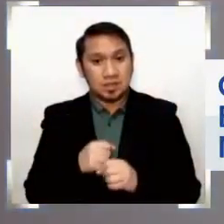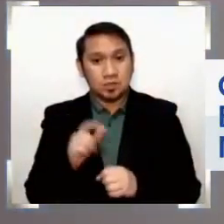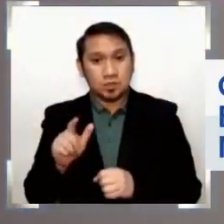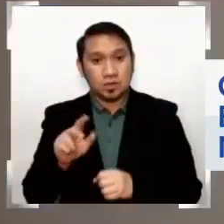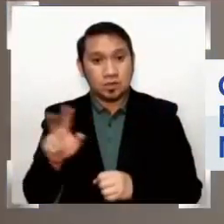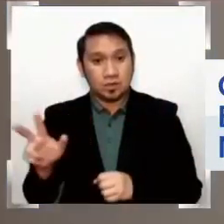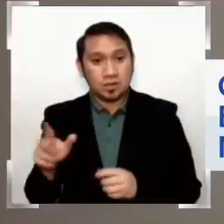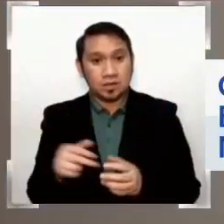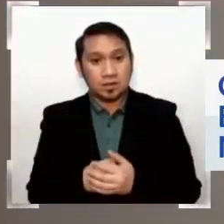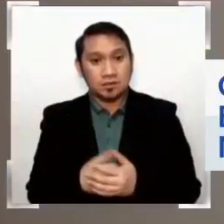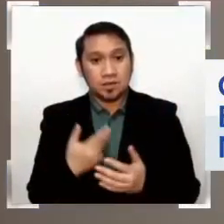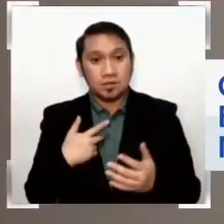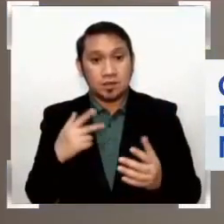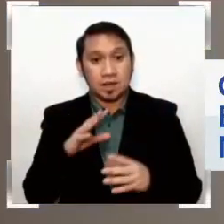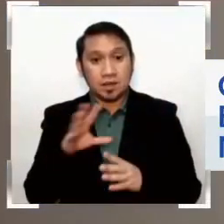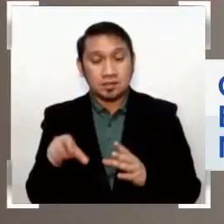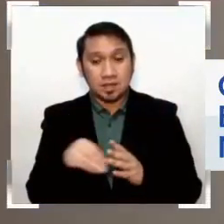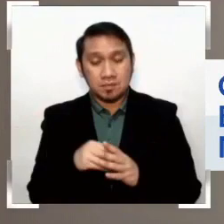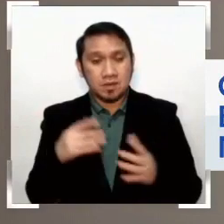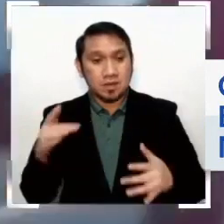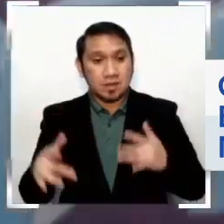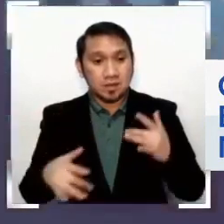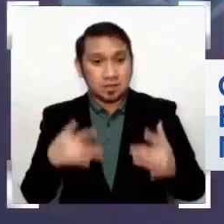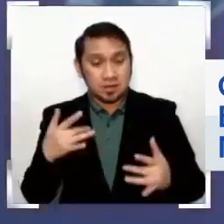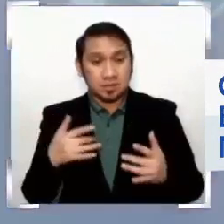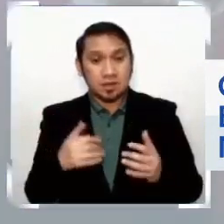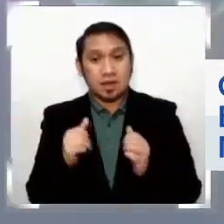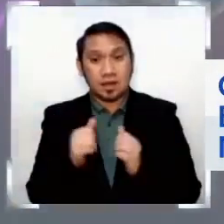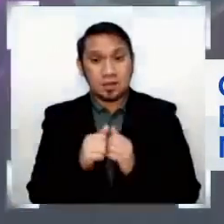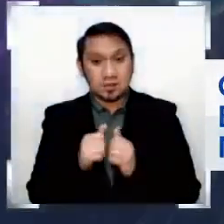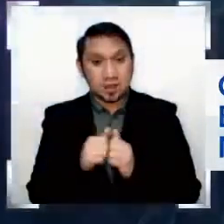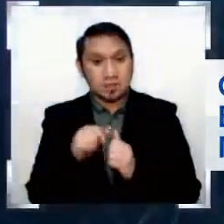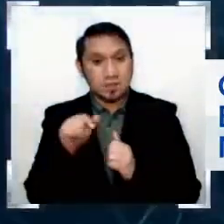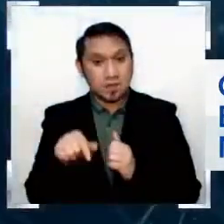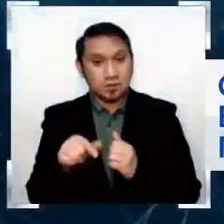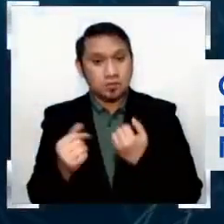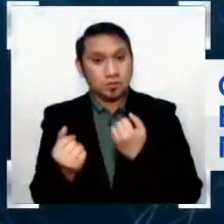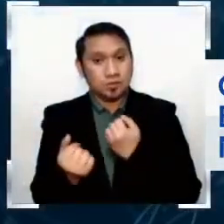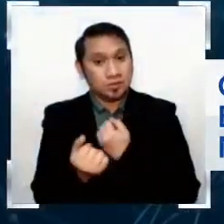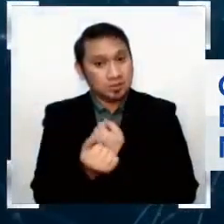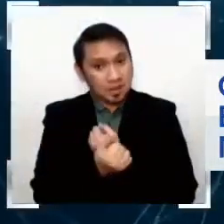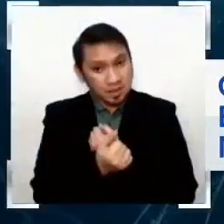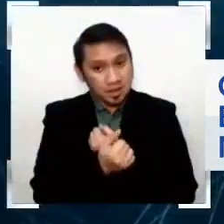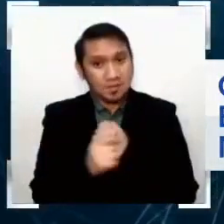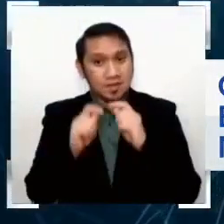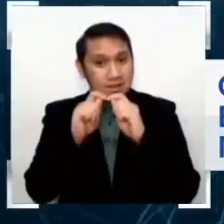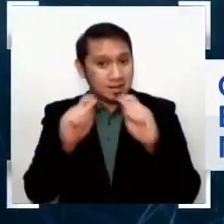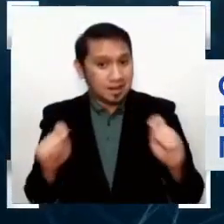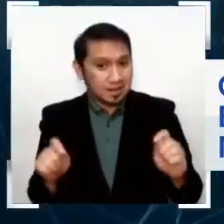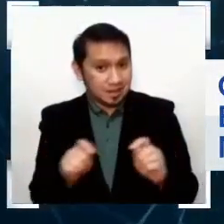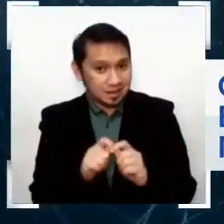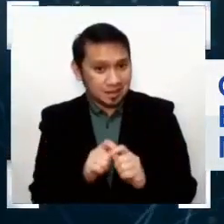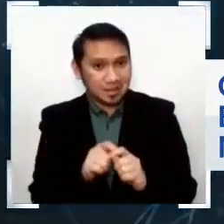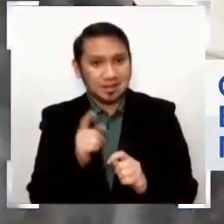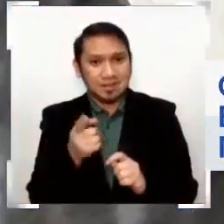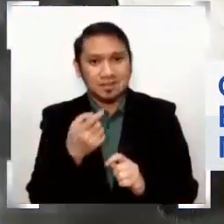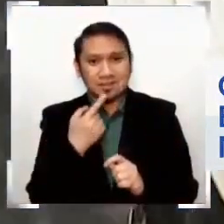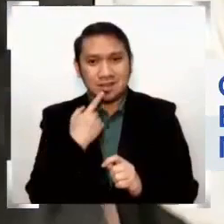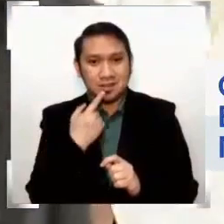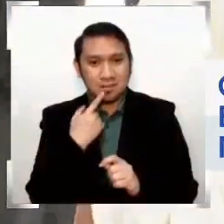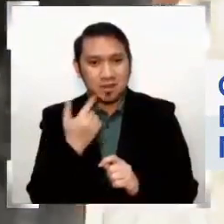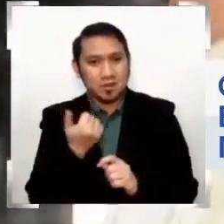pa sa excitement na makasama nila sa love triangle si Beauty Gonzalez, na thankful daw na makakatrabaho ang anya'y 2 big stars ng